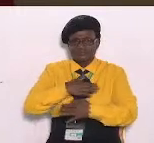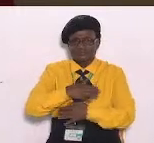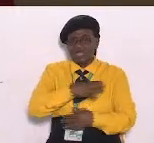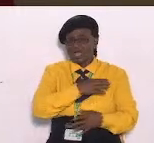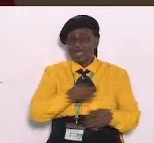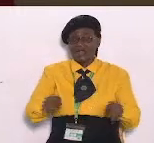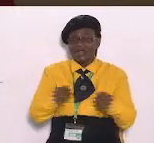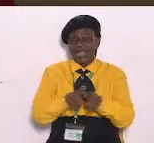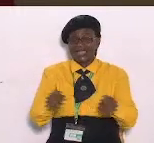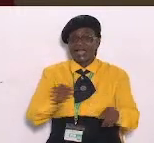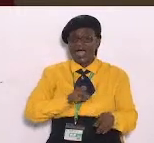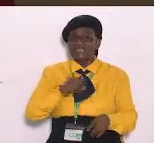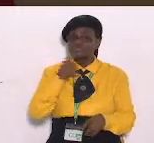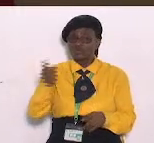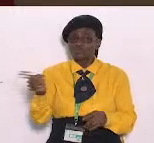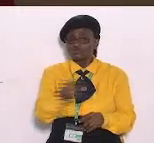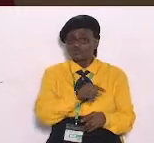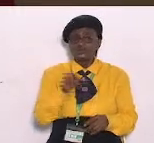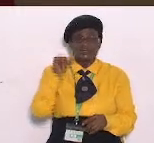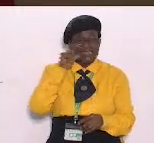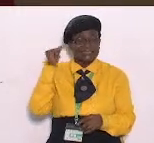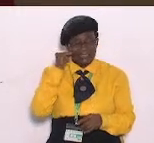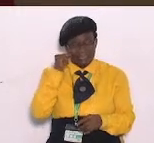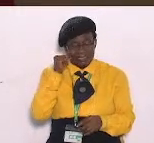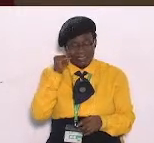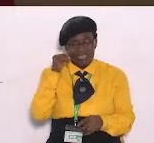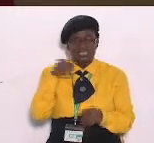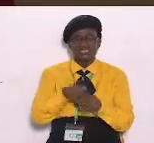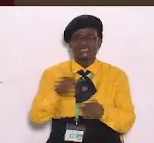plaisir comme je vous l'avais dit